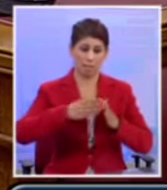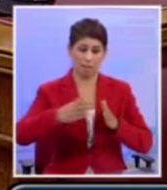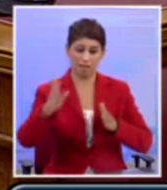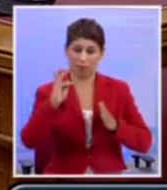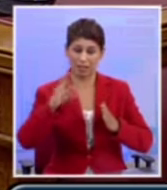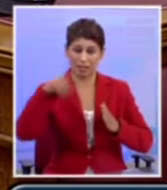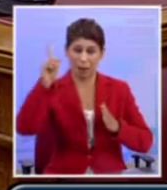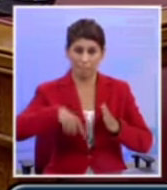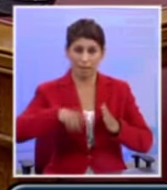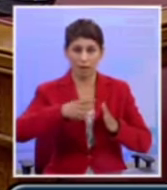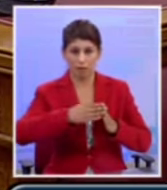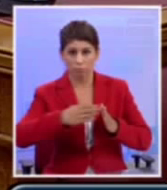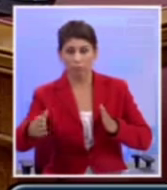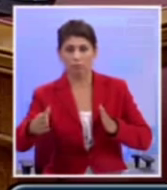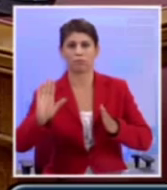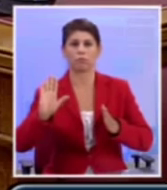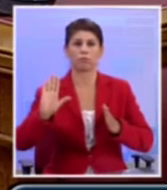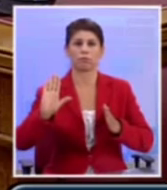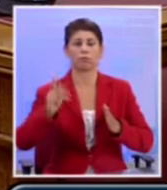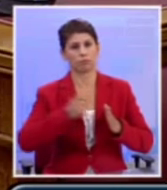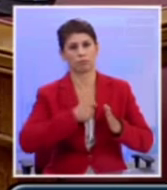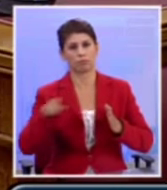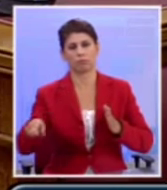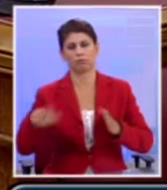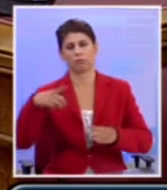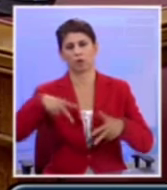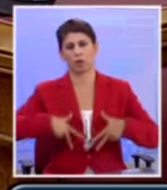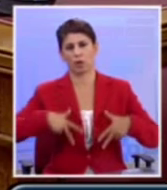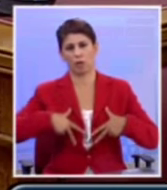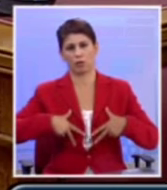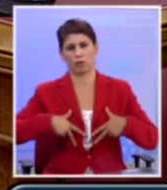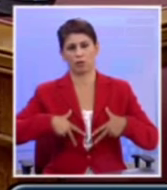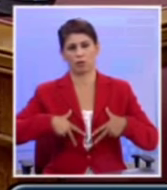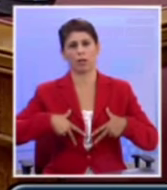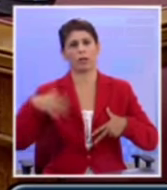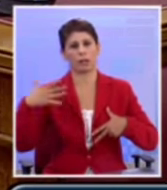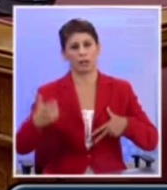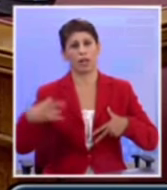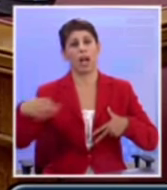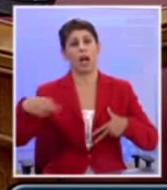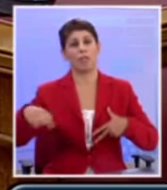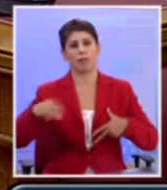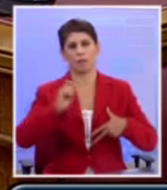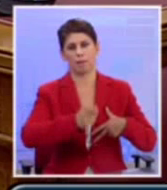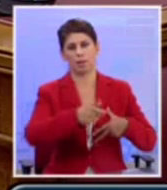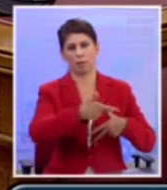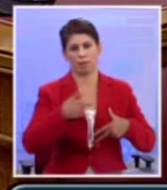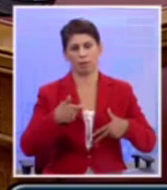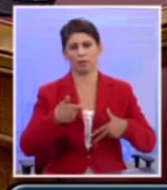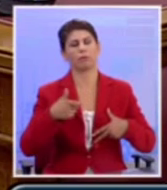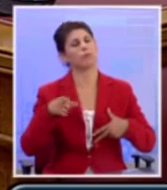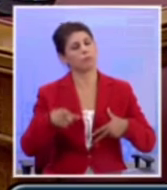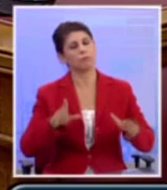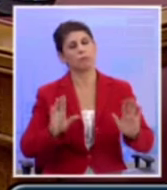μέρες, βασικά κρίνεται ότι η χώρα πλέον είναι σε αδυναμία αποπληρωμής του δανείου και